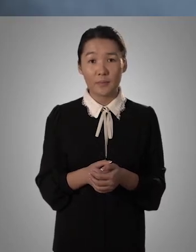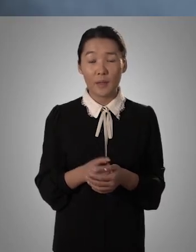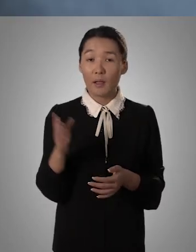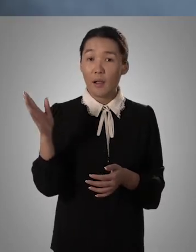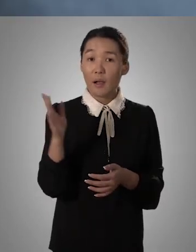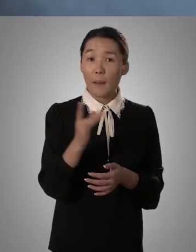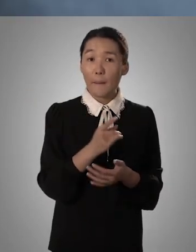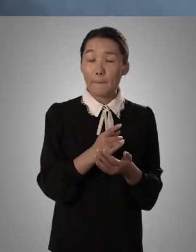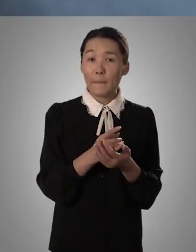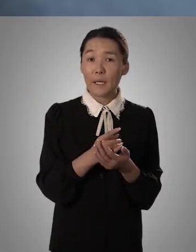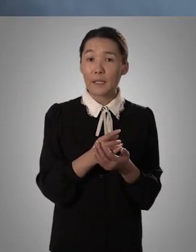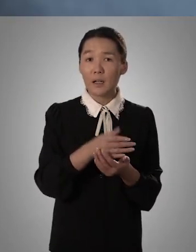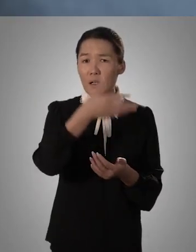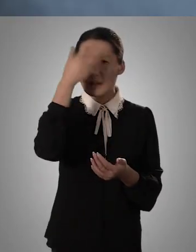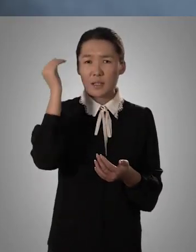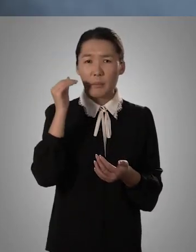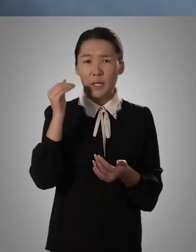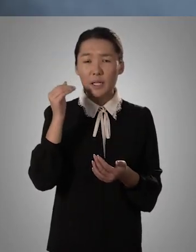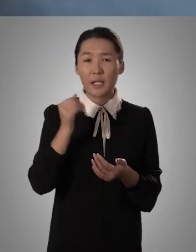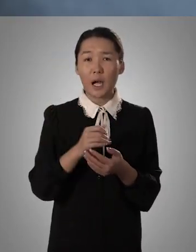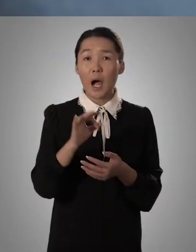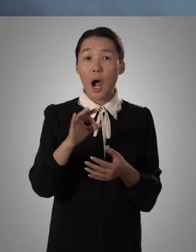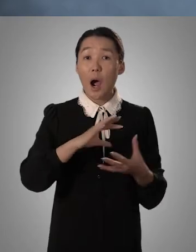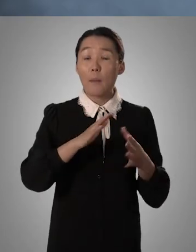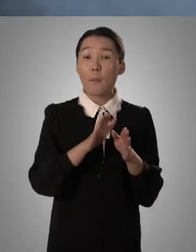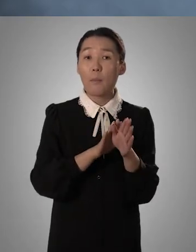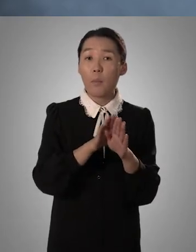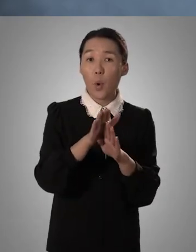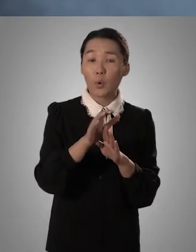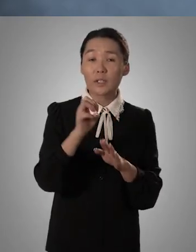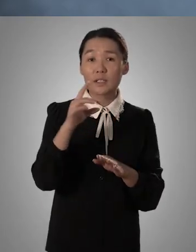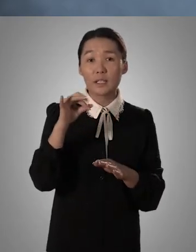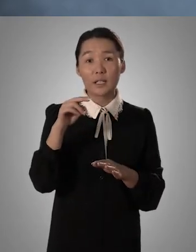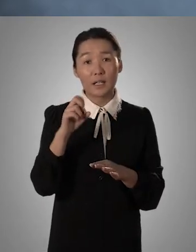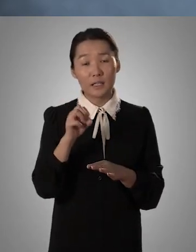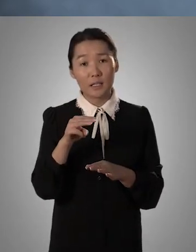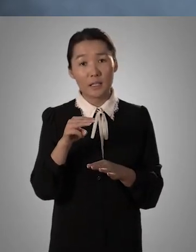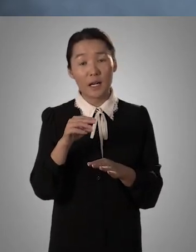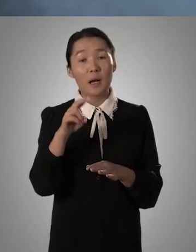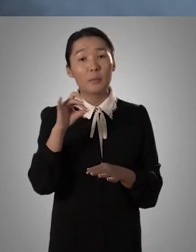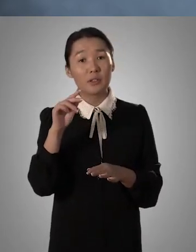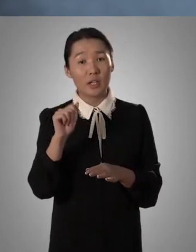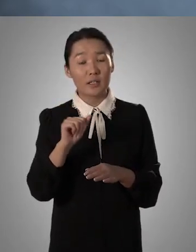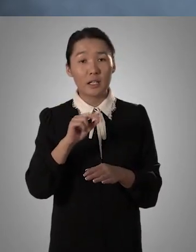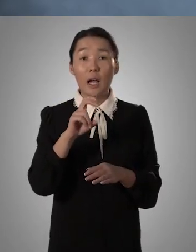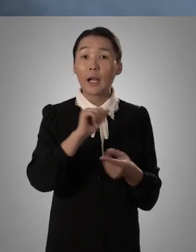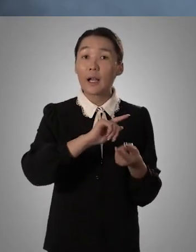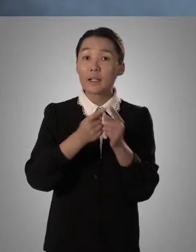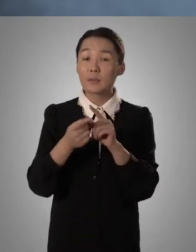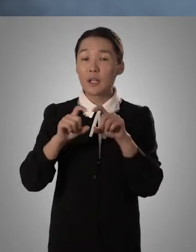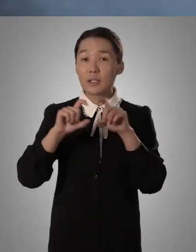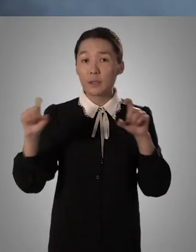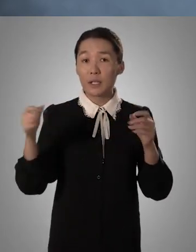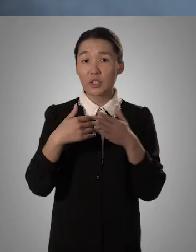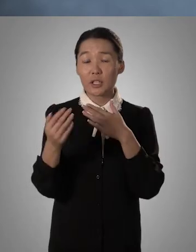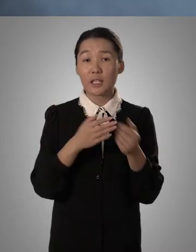мы незаслуженно забыли о полных страдательных причастиях как же изменяется предложение если в